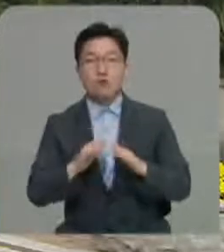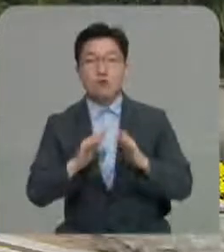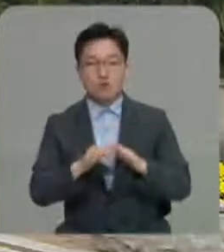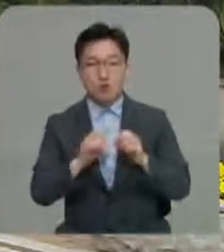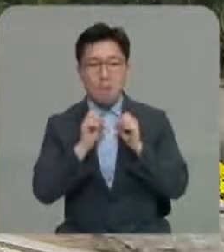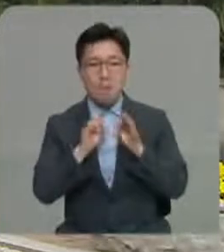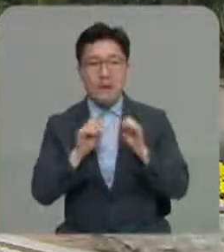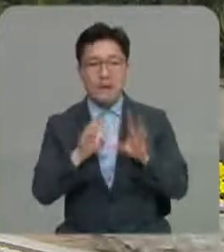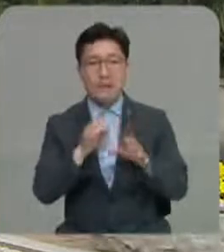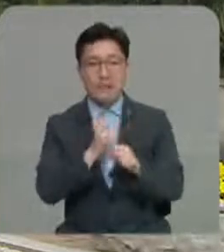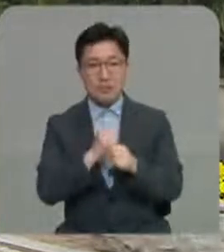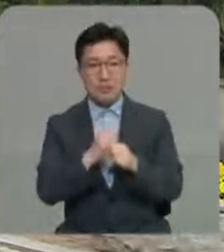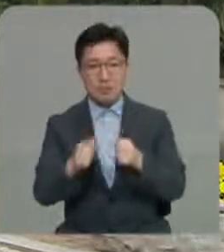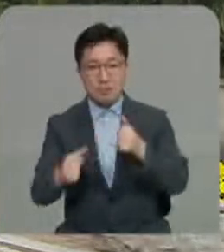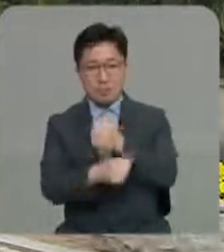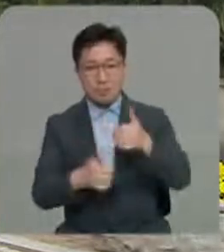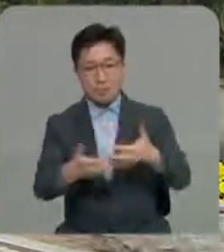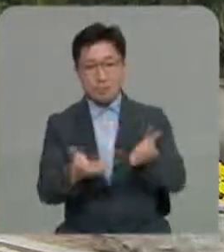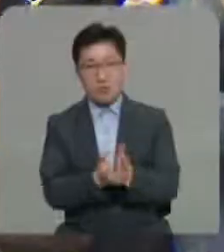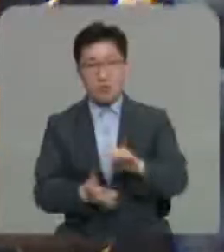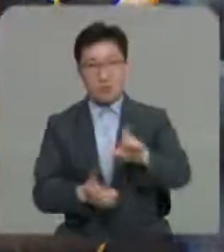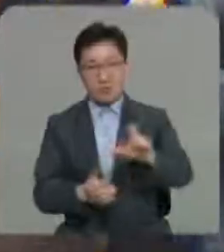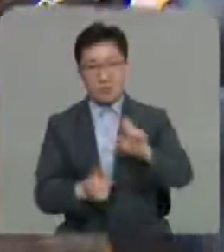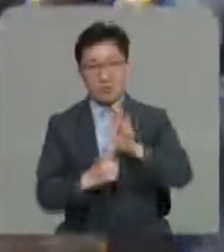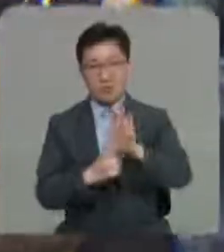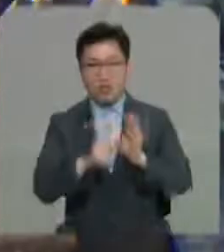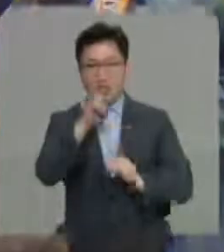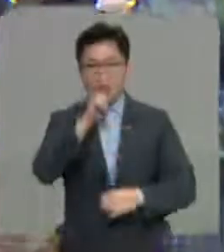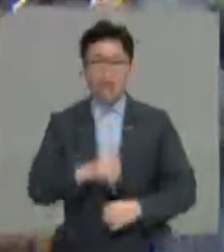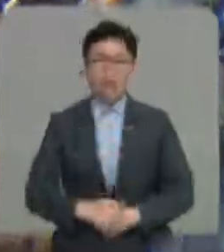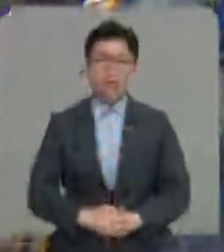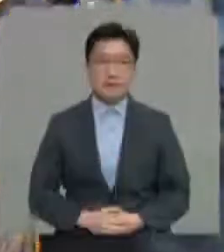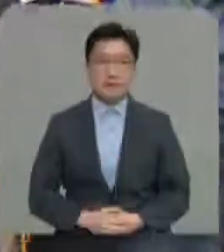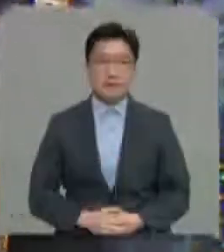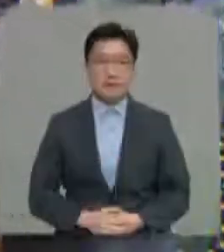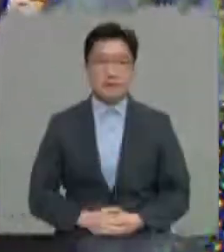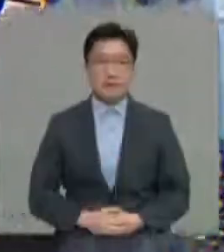주식회사가 분과 위원 15명 을 모집합니다 전북권 뉴스를 많습니다